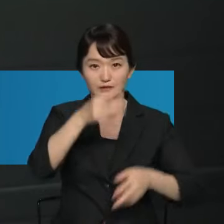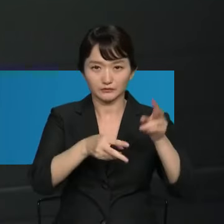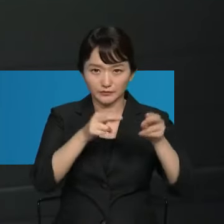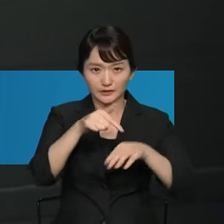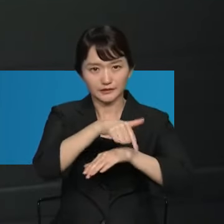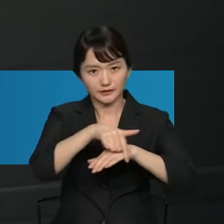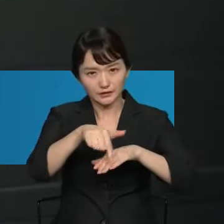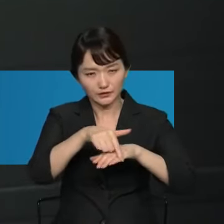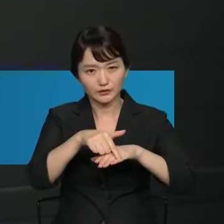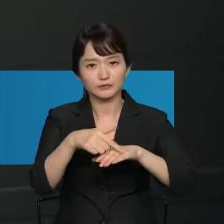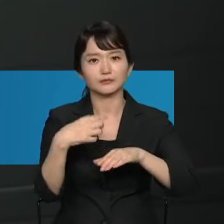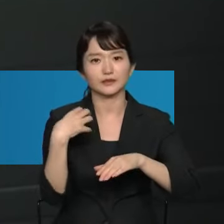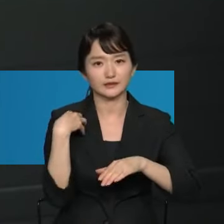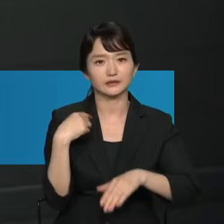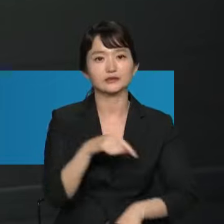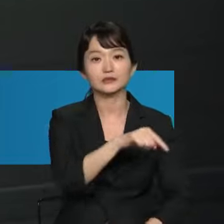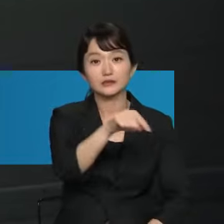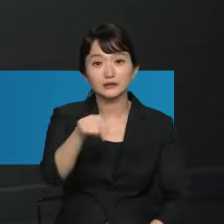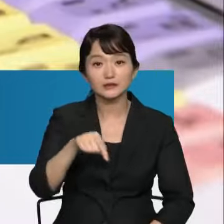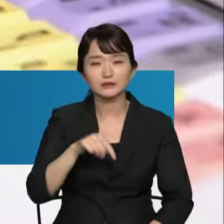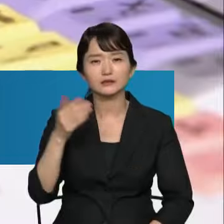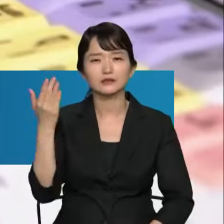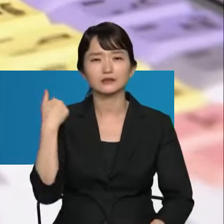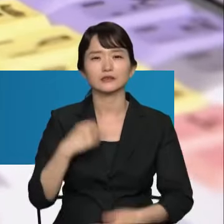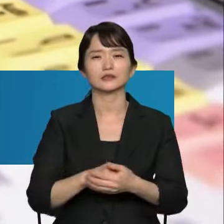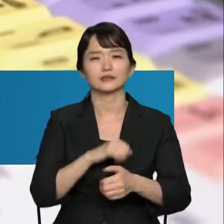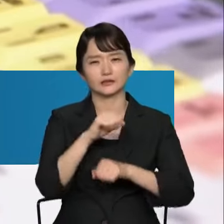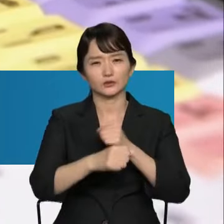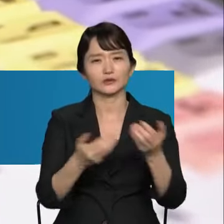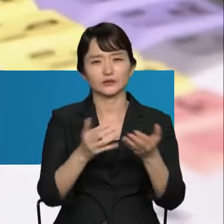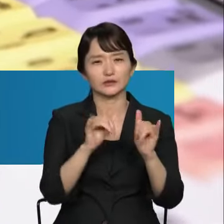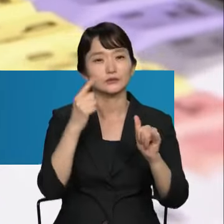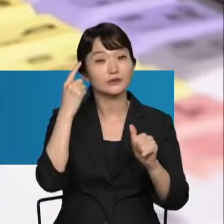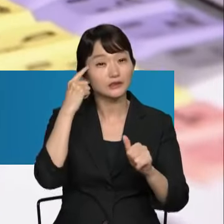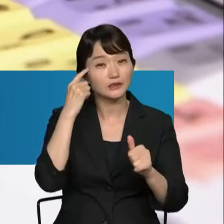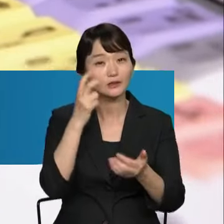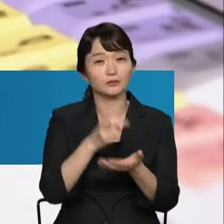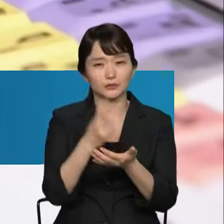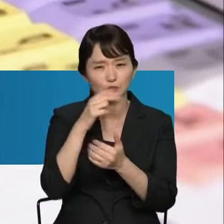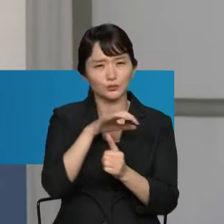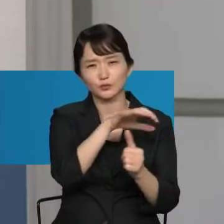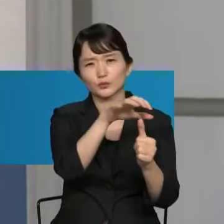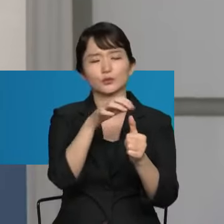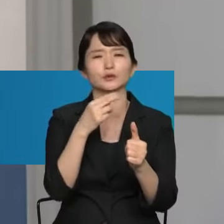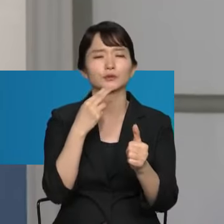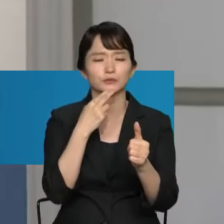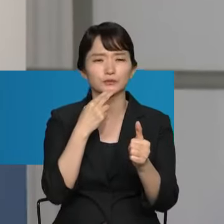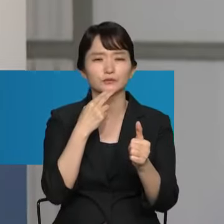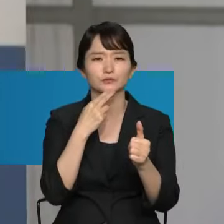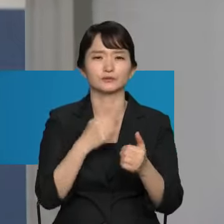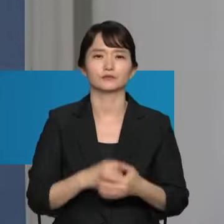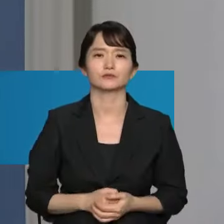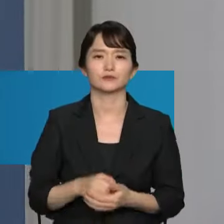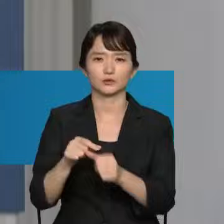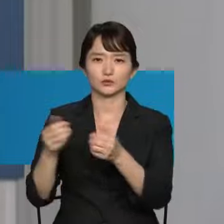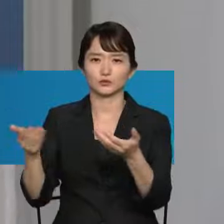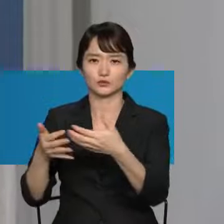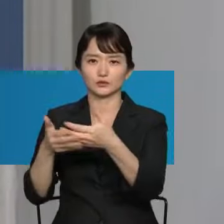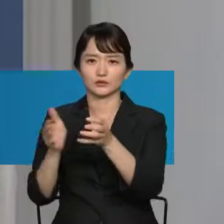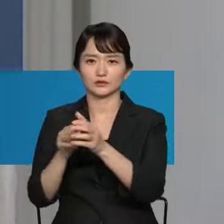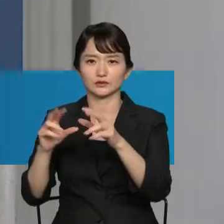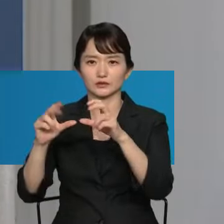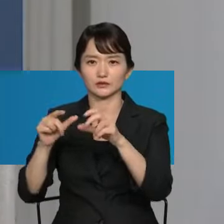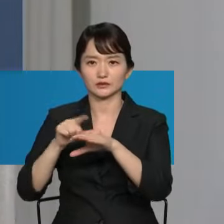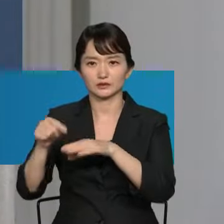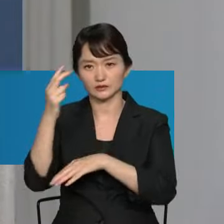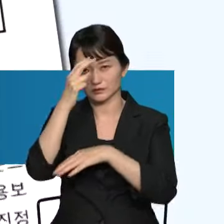편집과 기획 등을 주로 하는 이들은 그동안 프리랜서로 인식돼서 법적 보호를 제대로 받지 못했습니다. 고용노동부